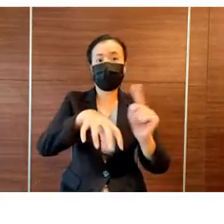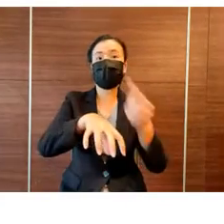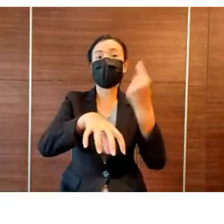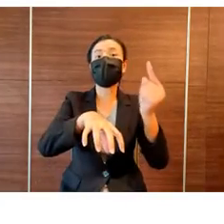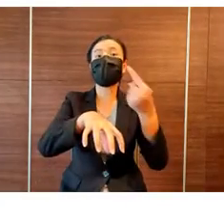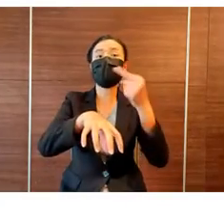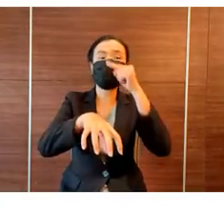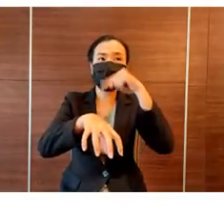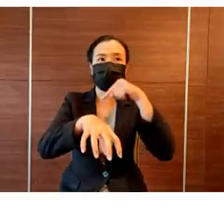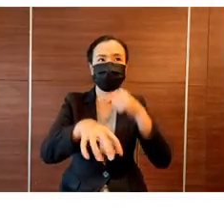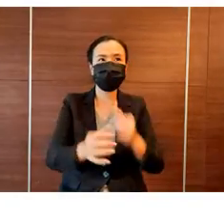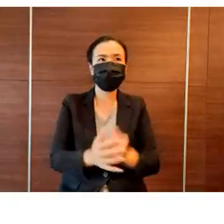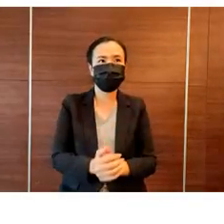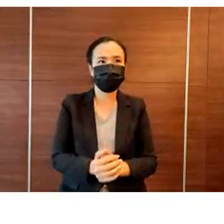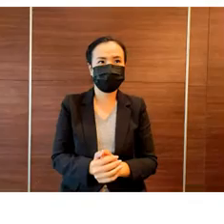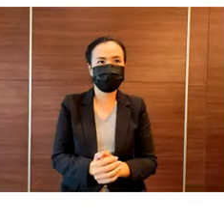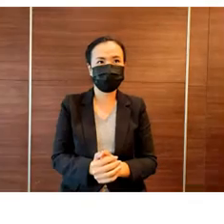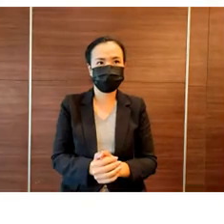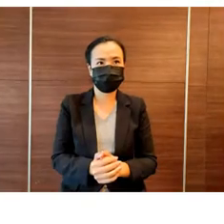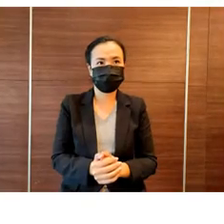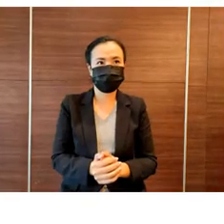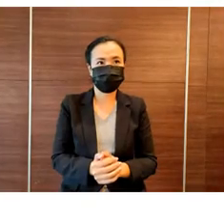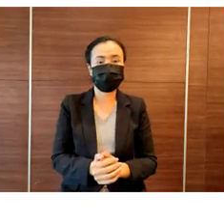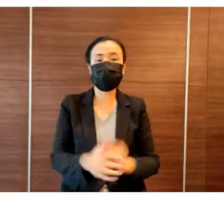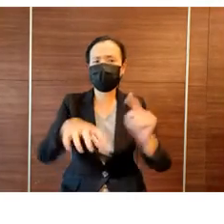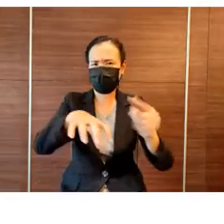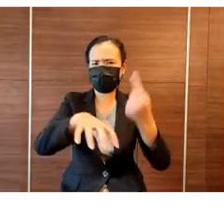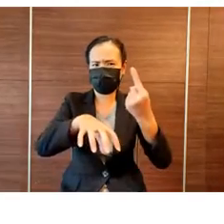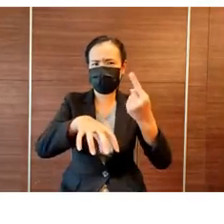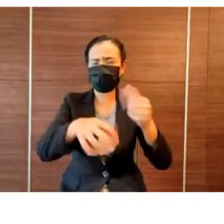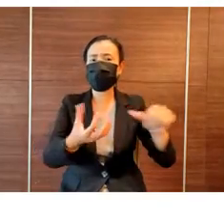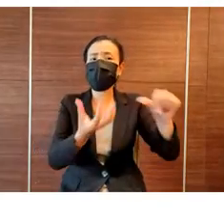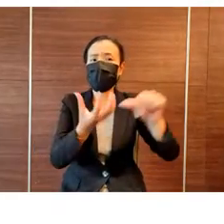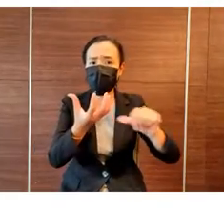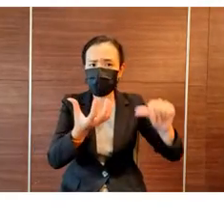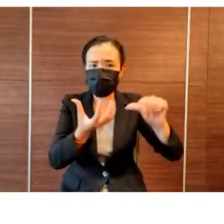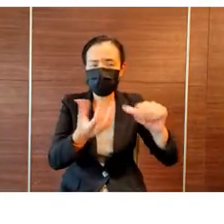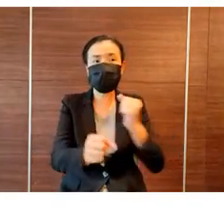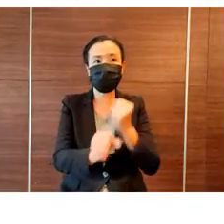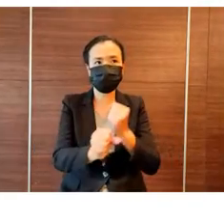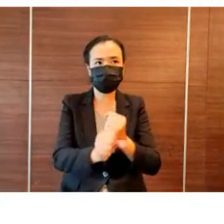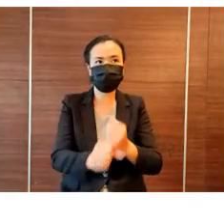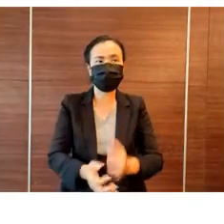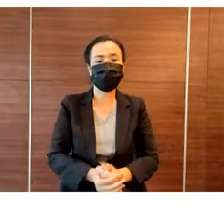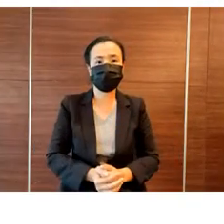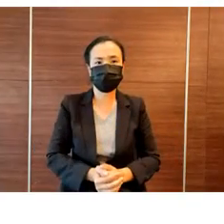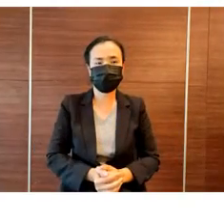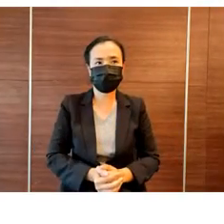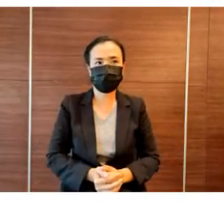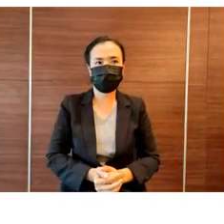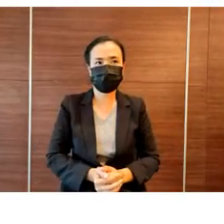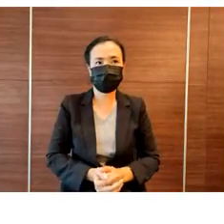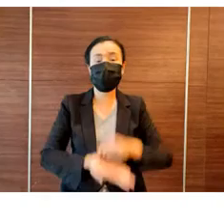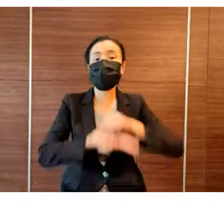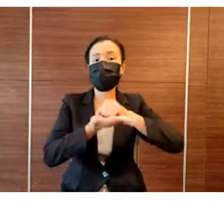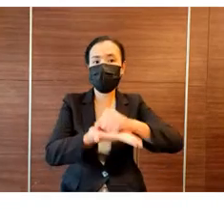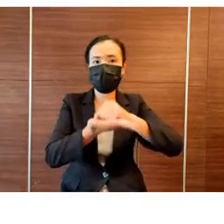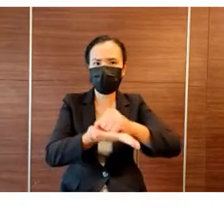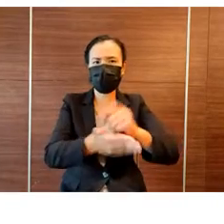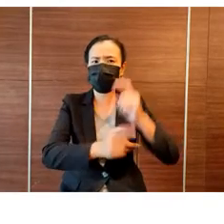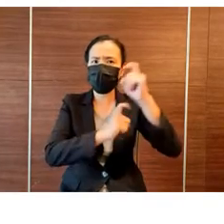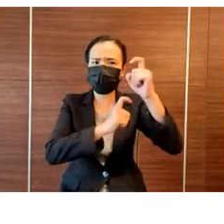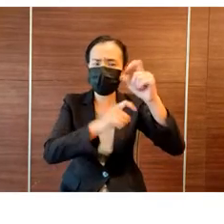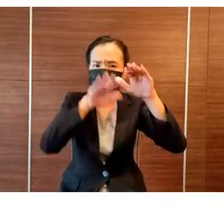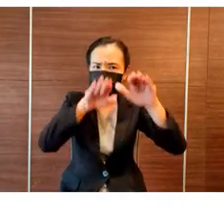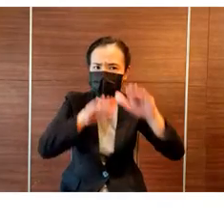ประเทศไทยและน่าจะเป็น และ น่าจะเป็นแห่งแรกของเอเชียด้วยนะครับที่เป็นจุดที่ให้บริการลดอันตราย